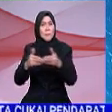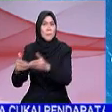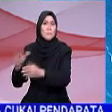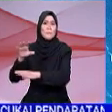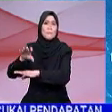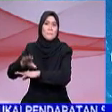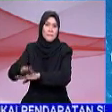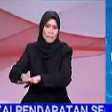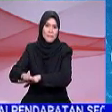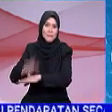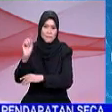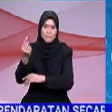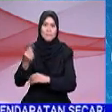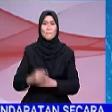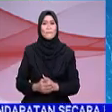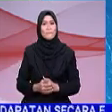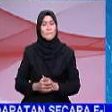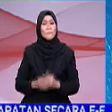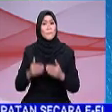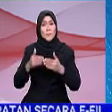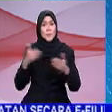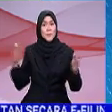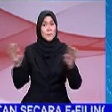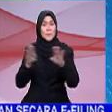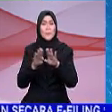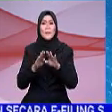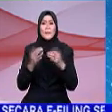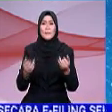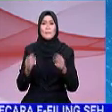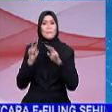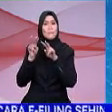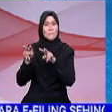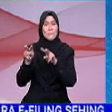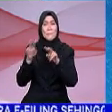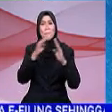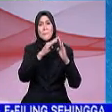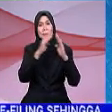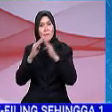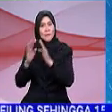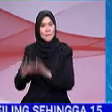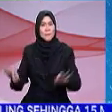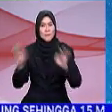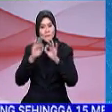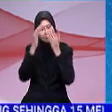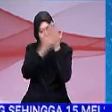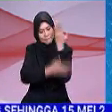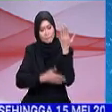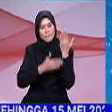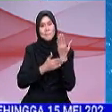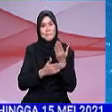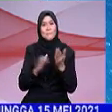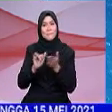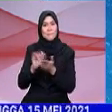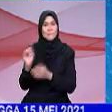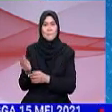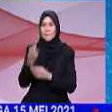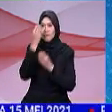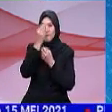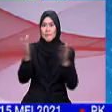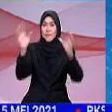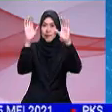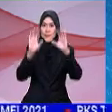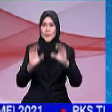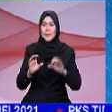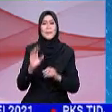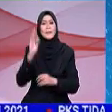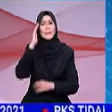lewat petang sahaja. Baiklah, sebelum pisah, kita lihat ramalan cuaca bagi bandar-bandar utama di seluruh Malaysia. Sekian daripada Map Malaysia, saya Wan